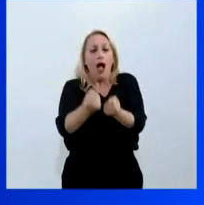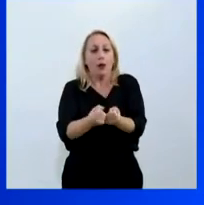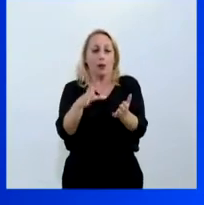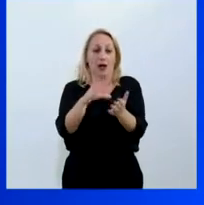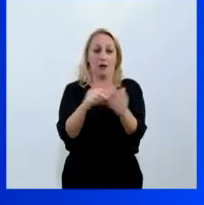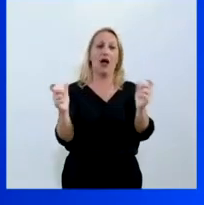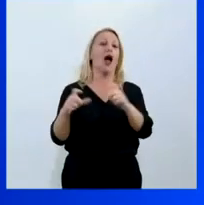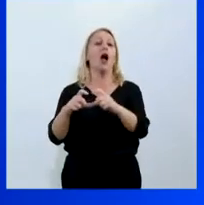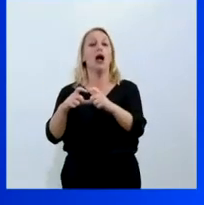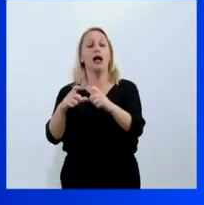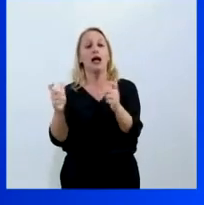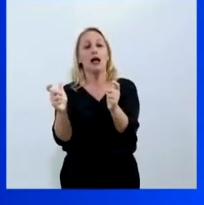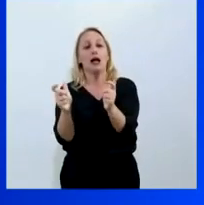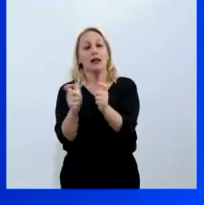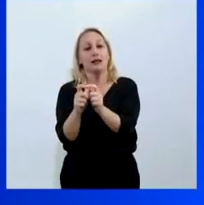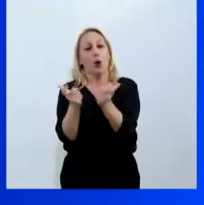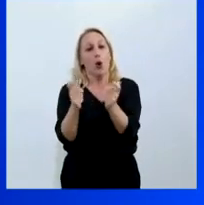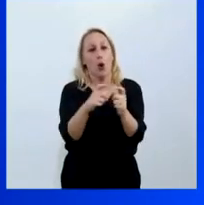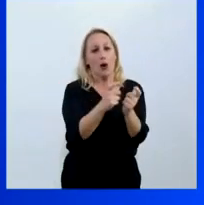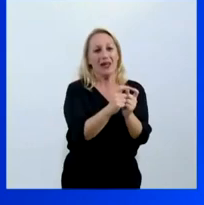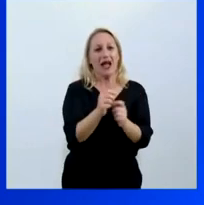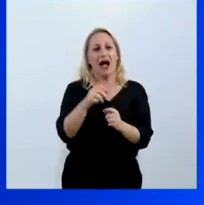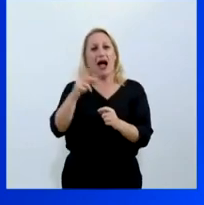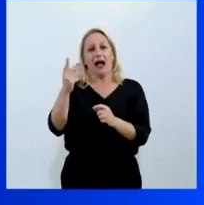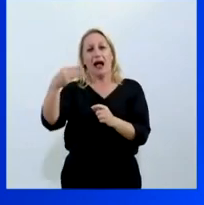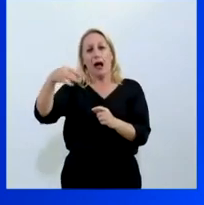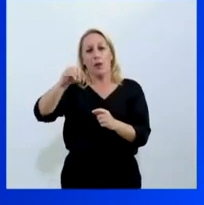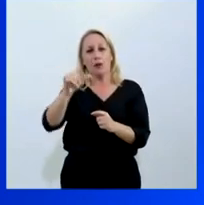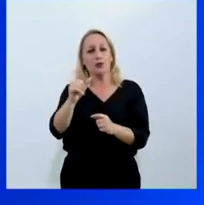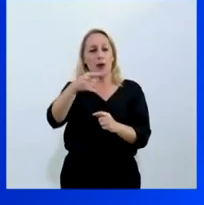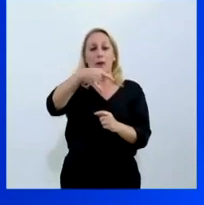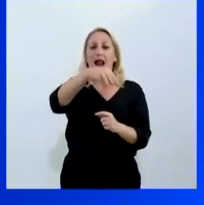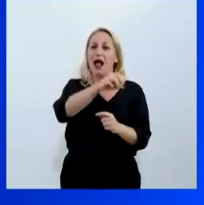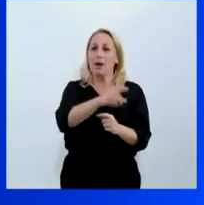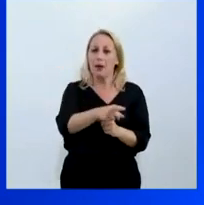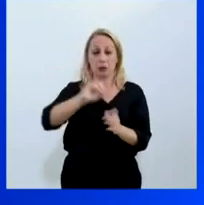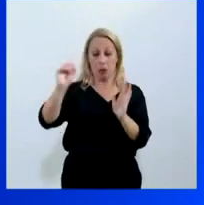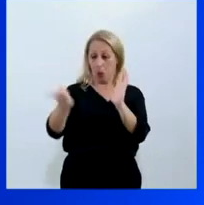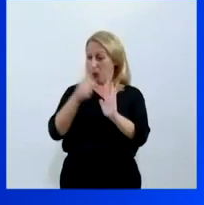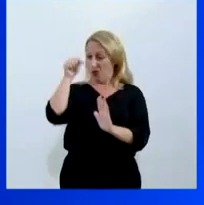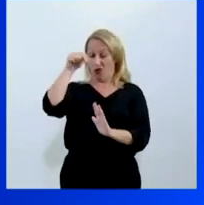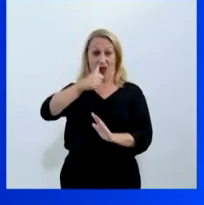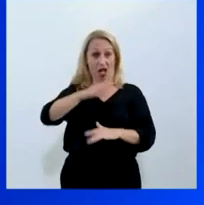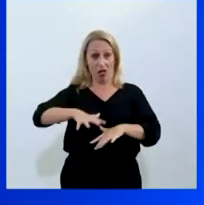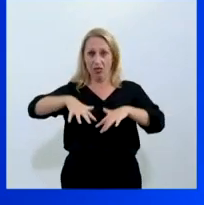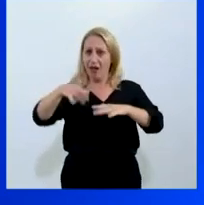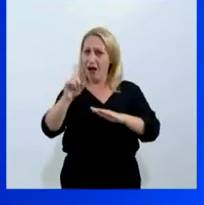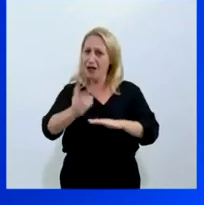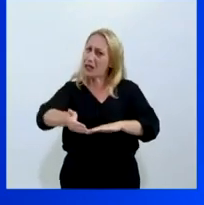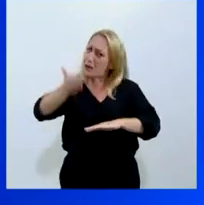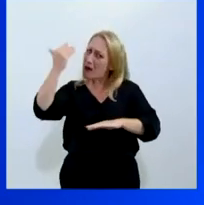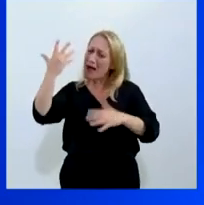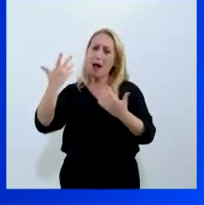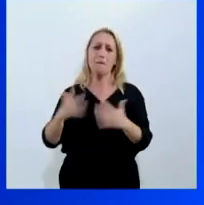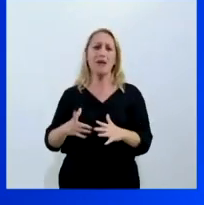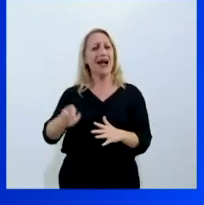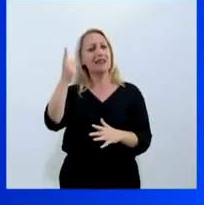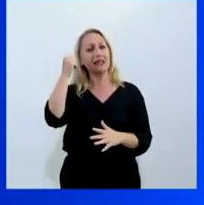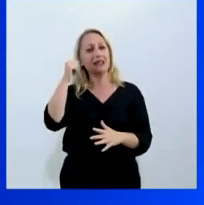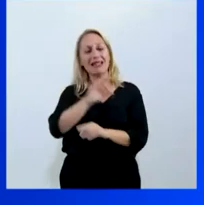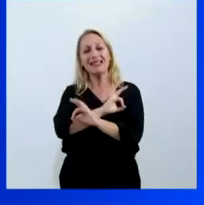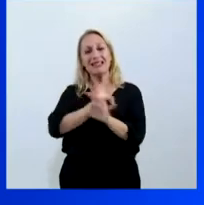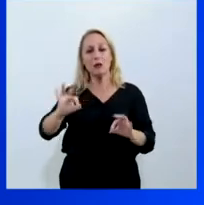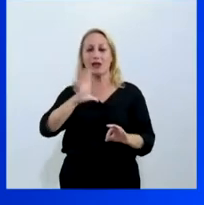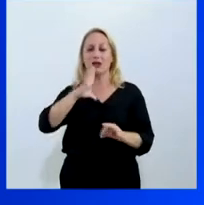του Κάμπου και του Παλαμά δεν ήταν η πρώτη φορά που αντιμετώπισαν αυτό το φαινόμενο. Και είμαι σίγουρος ότι οι συμπολίτες μας εκεί που